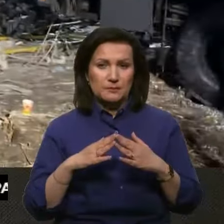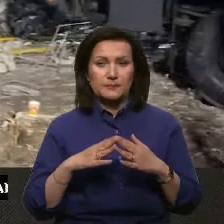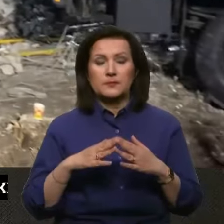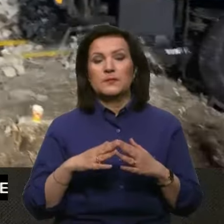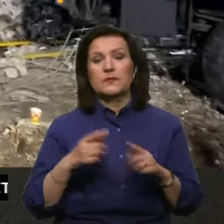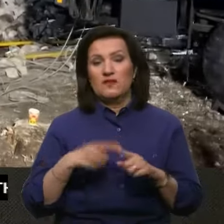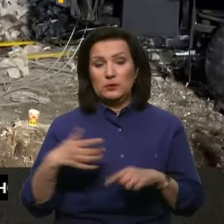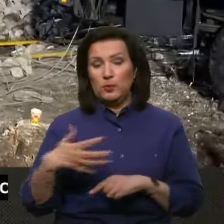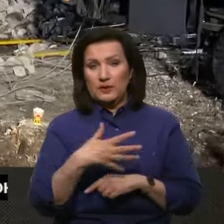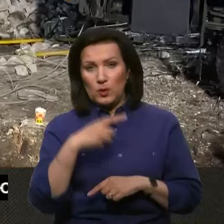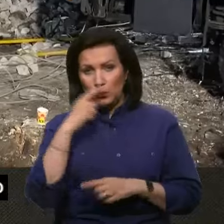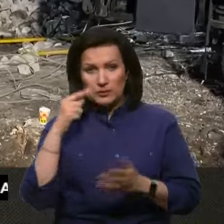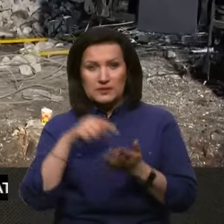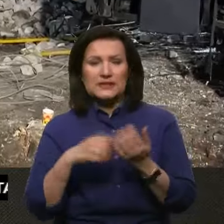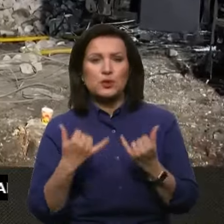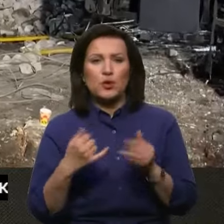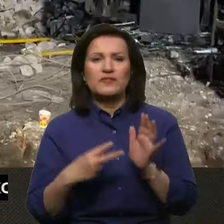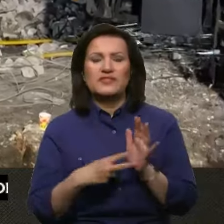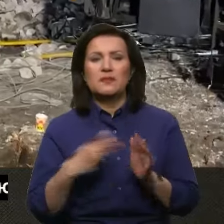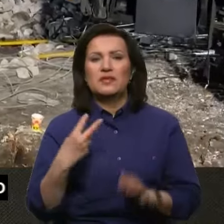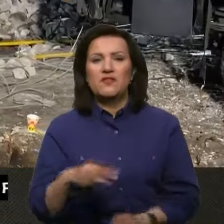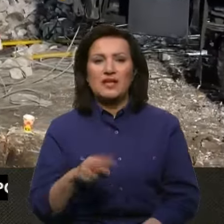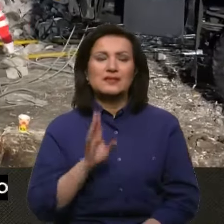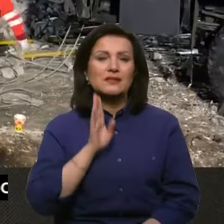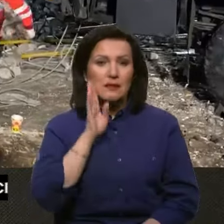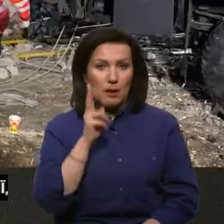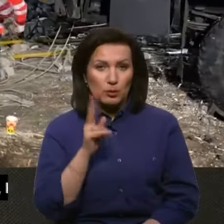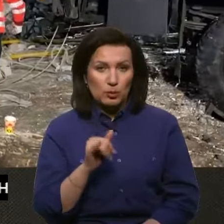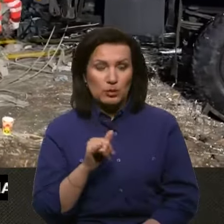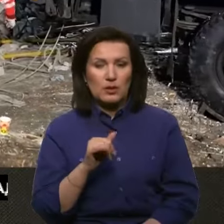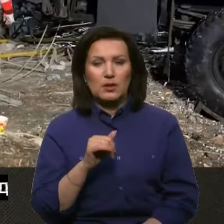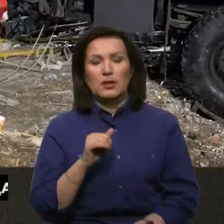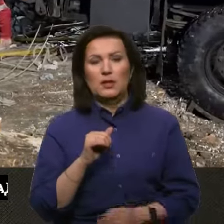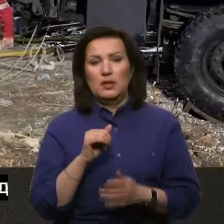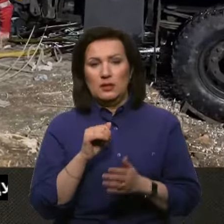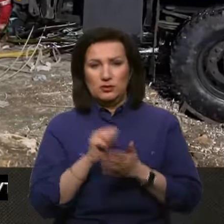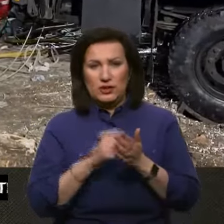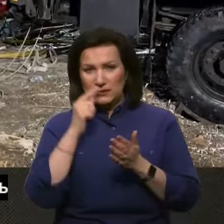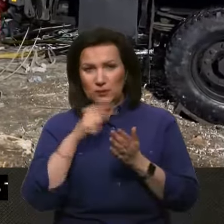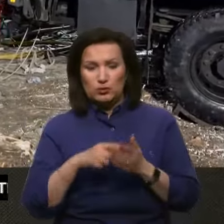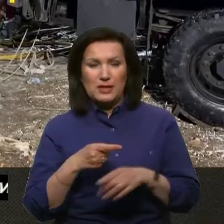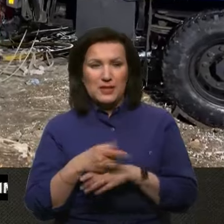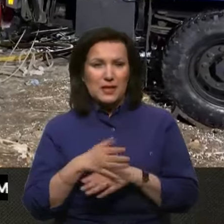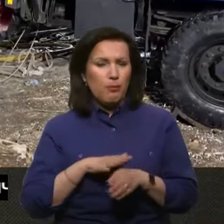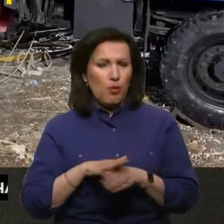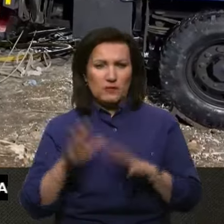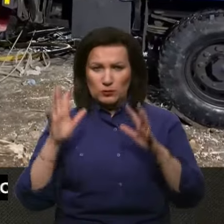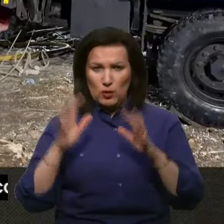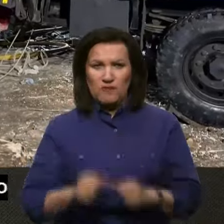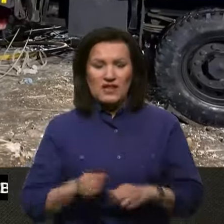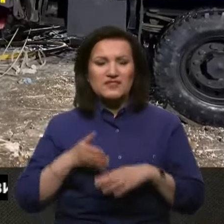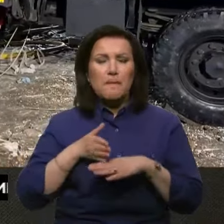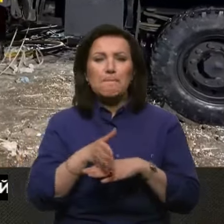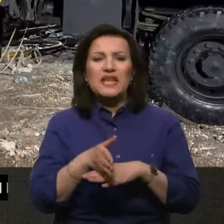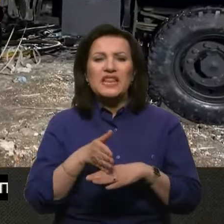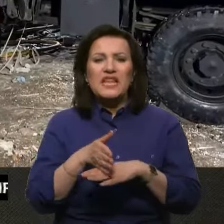цю п'ятиповерхівку росіяни поцілили сьогодні о 7:20 ранку. Через влучання ракети повністю обвалився